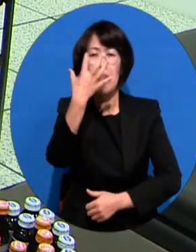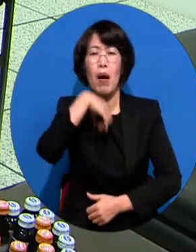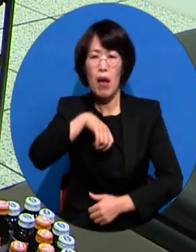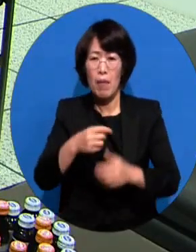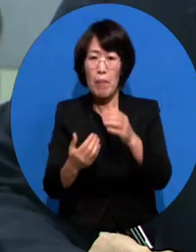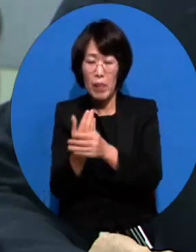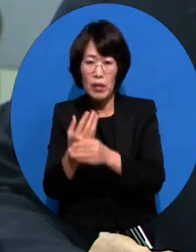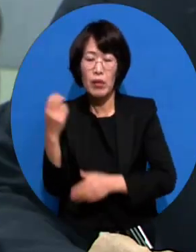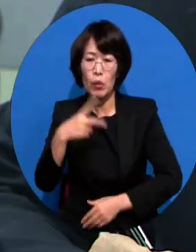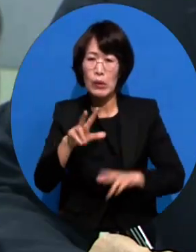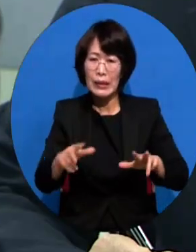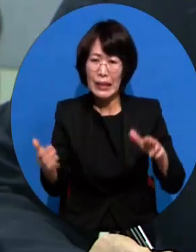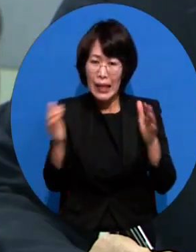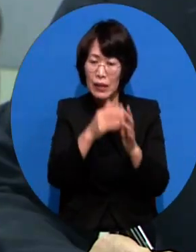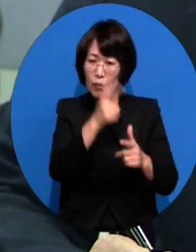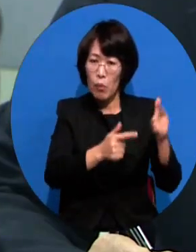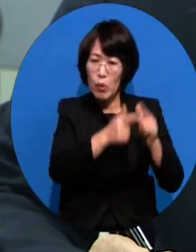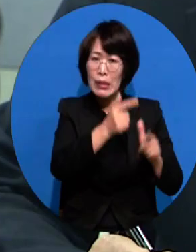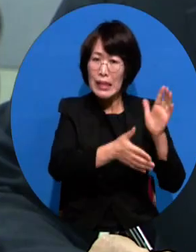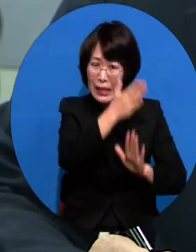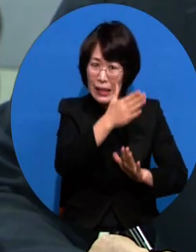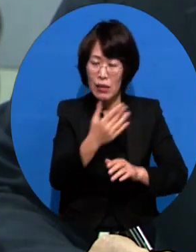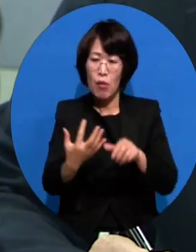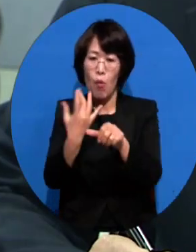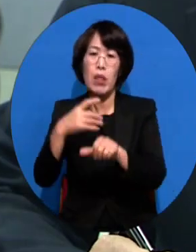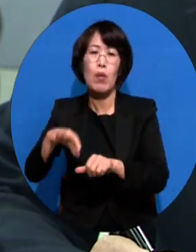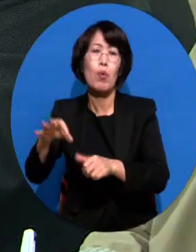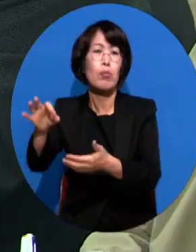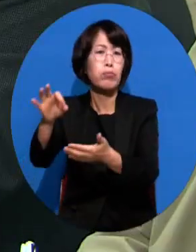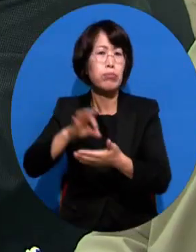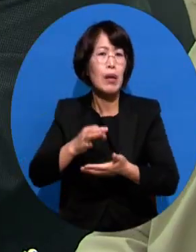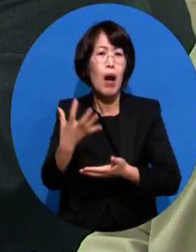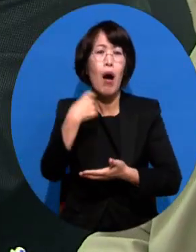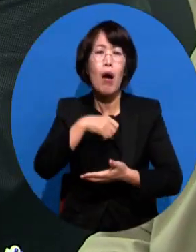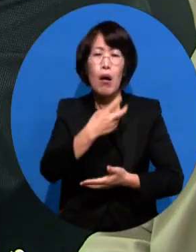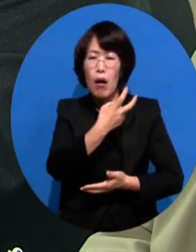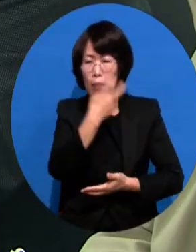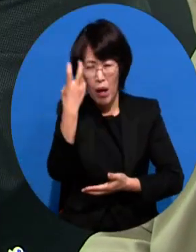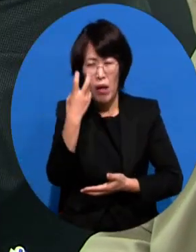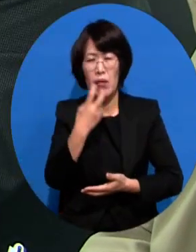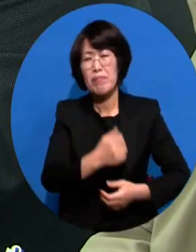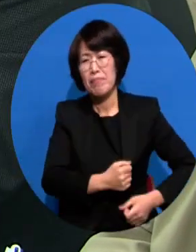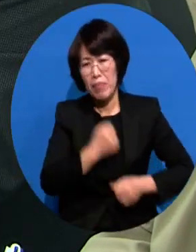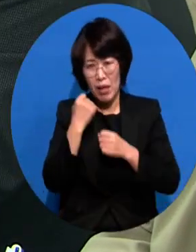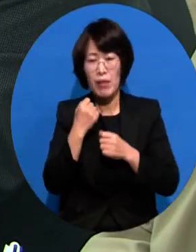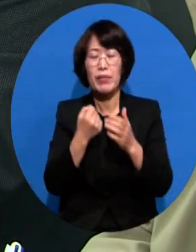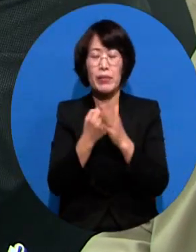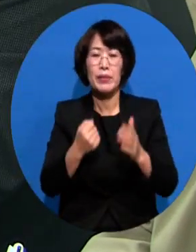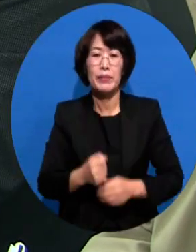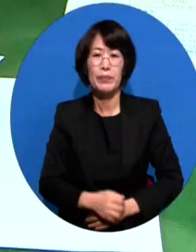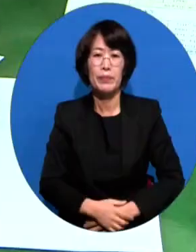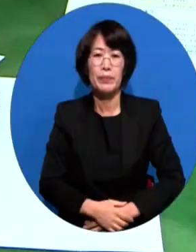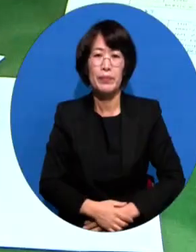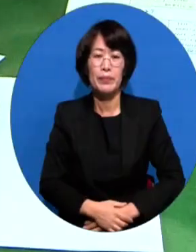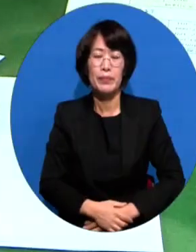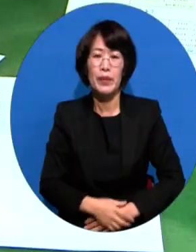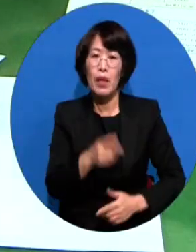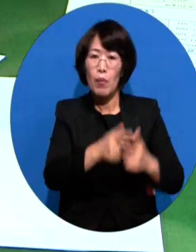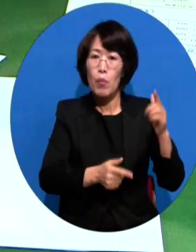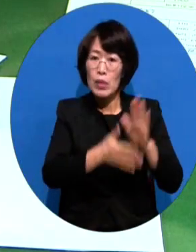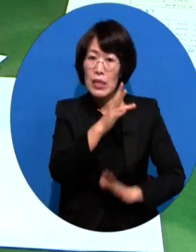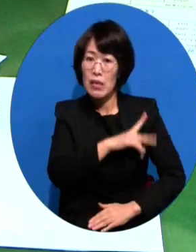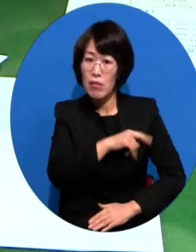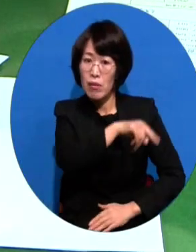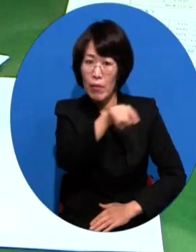발생하고 그동안 목포시가 화장장에서 납부받아야 할 돈도 제대로 챙기지 못했기 때문입니다. 목포시